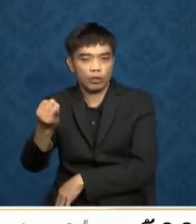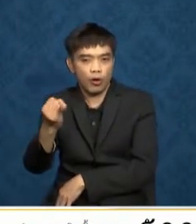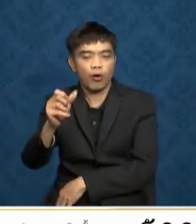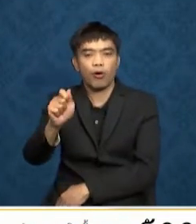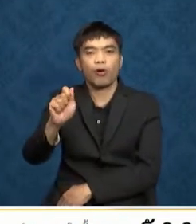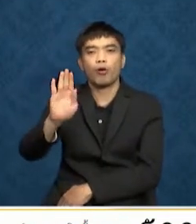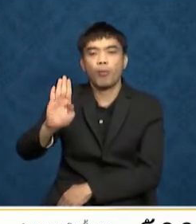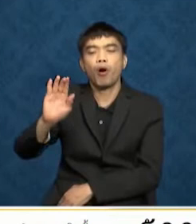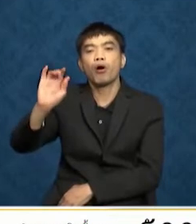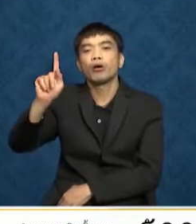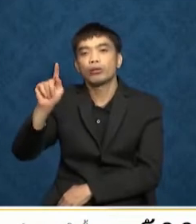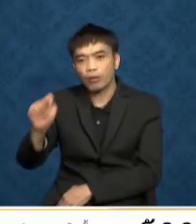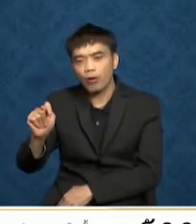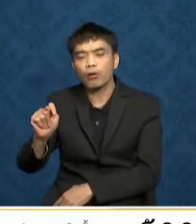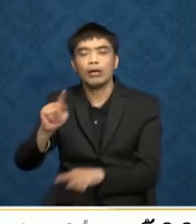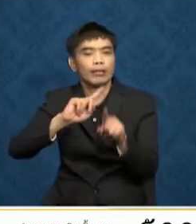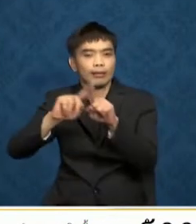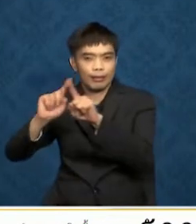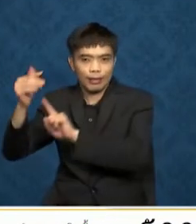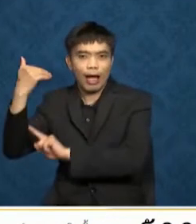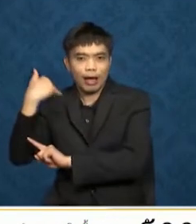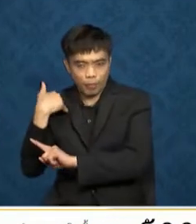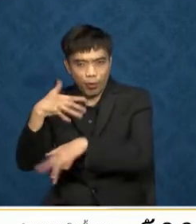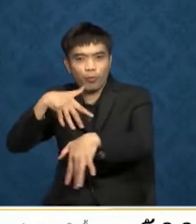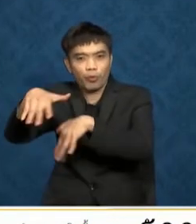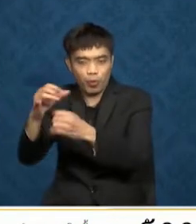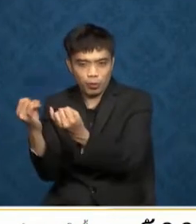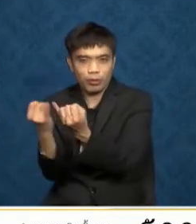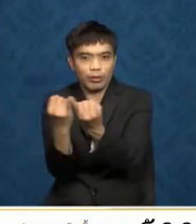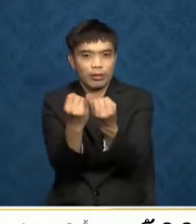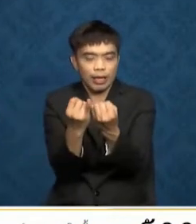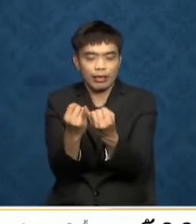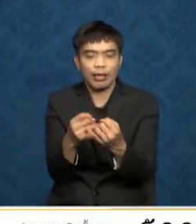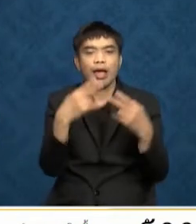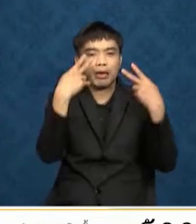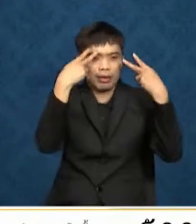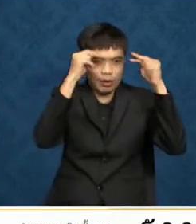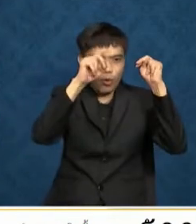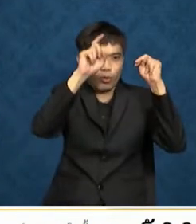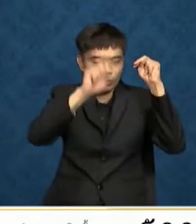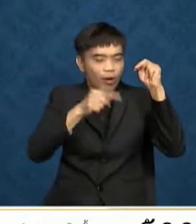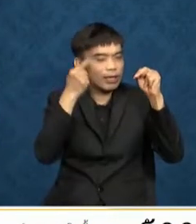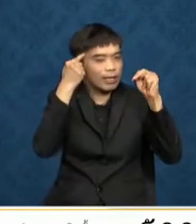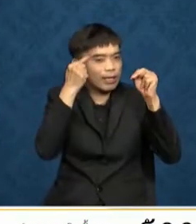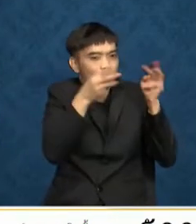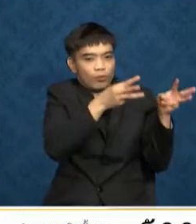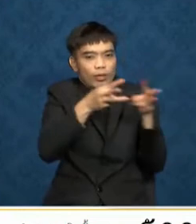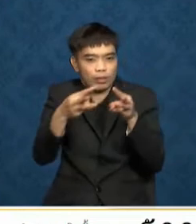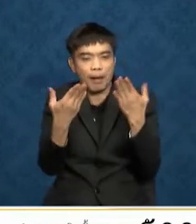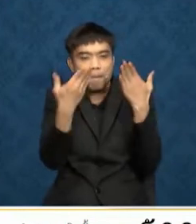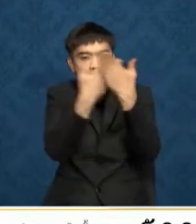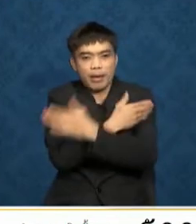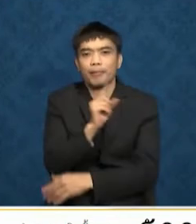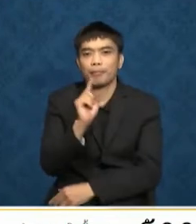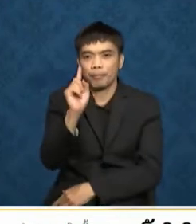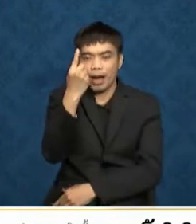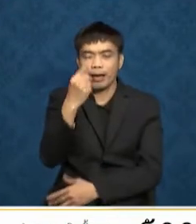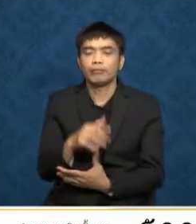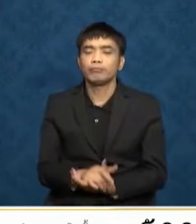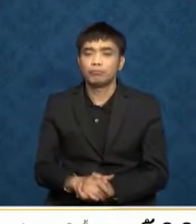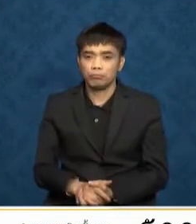จังหวัดดีกว่าคนท้องถิ่นท่านนายกเปลี่ยนแปลงสูตรนะครับแลท่านจะเป็นนายกมนตรีคนแรกนะ